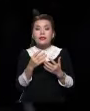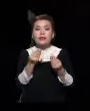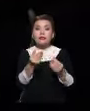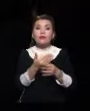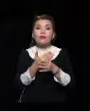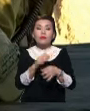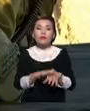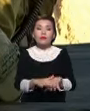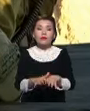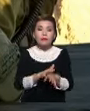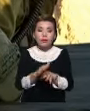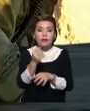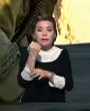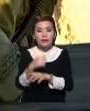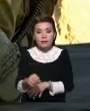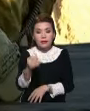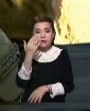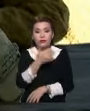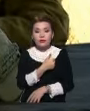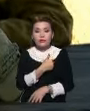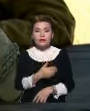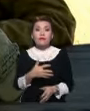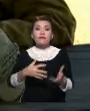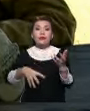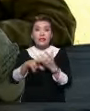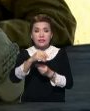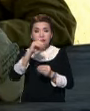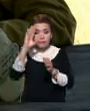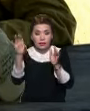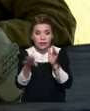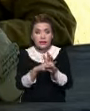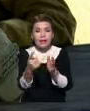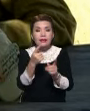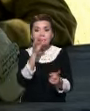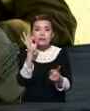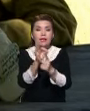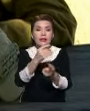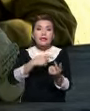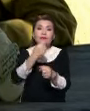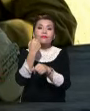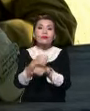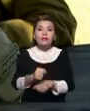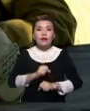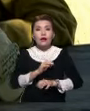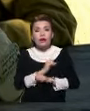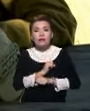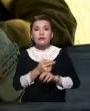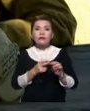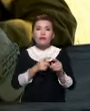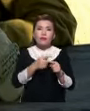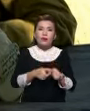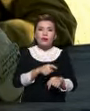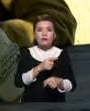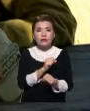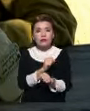полная победа. Вы все подчинены одной цели – нашей победе. Здесь нет передышек и нет половинчатости. Это